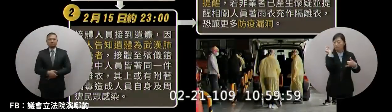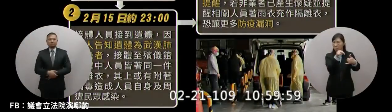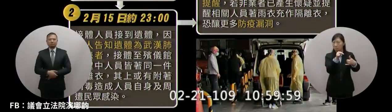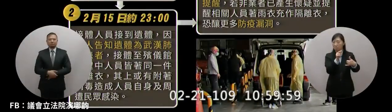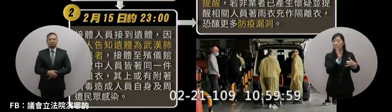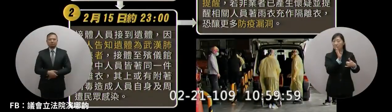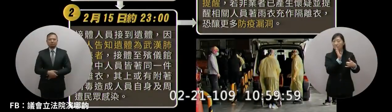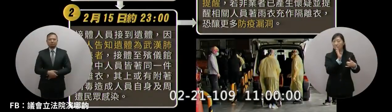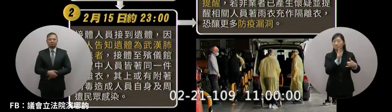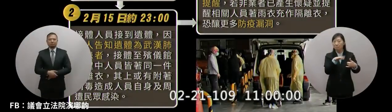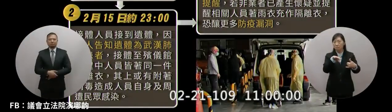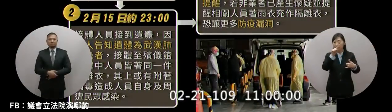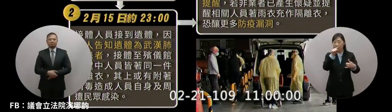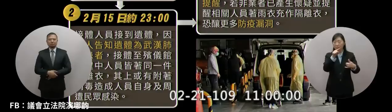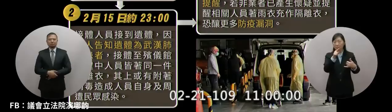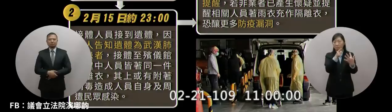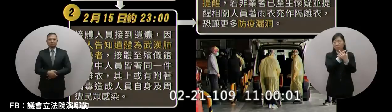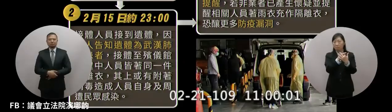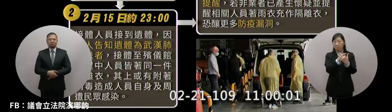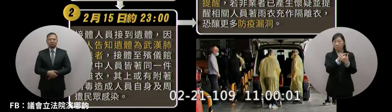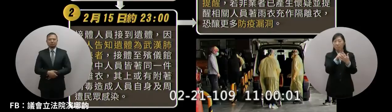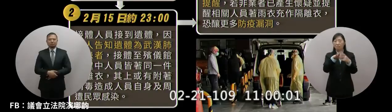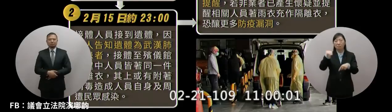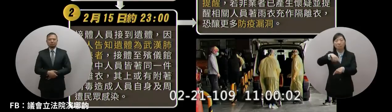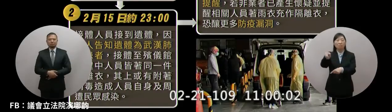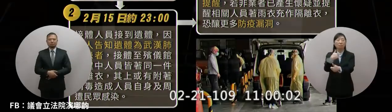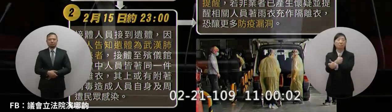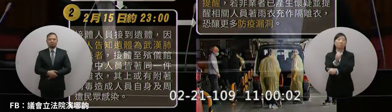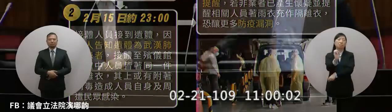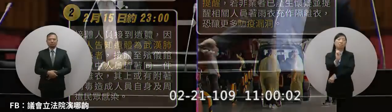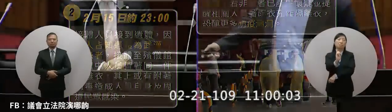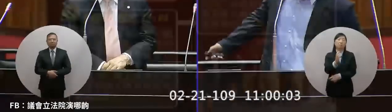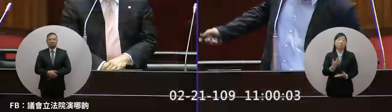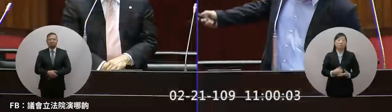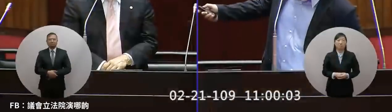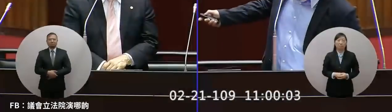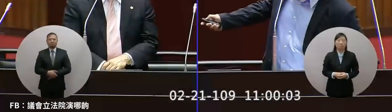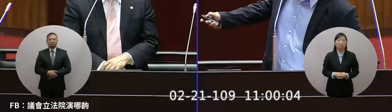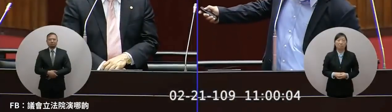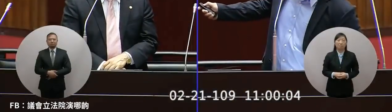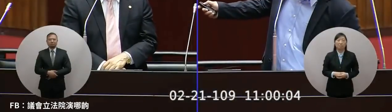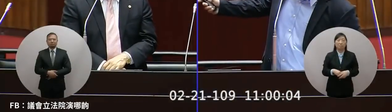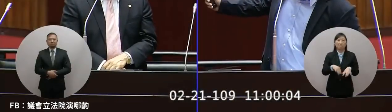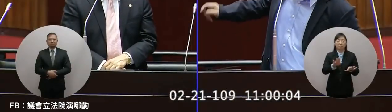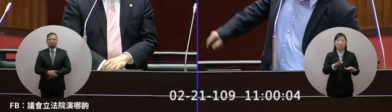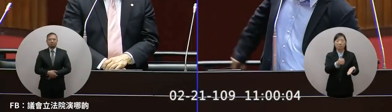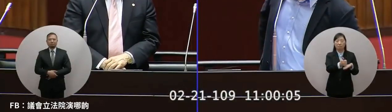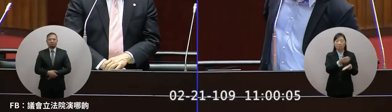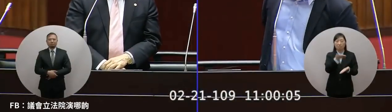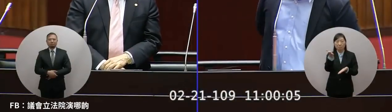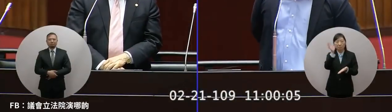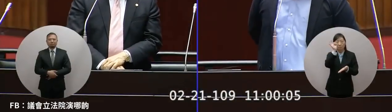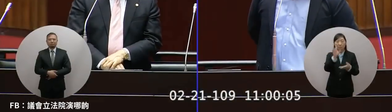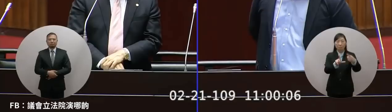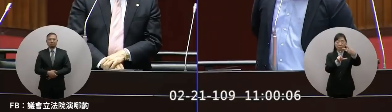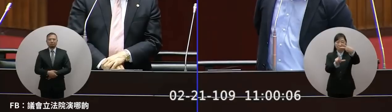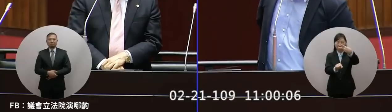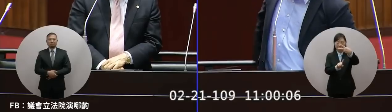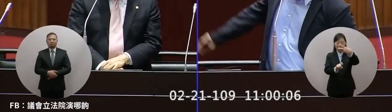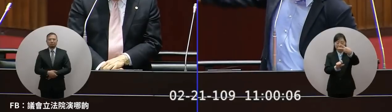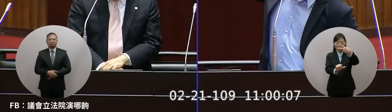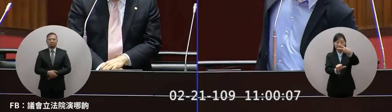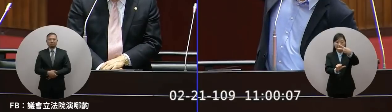吼，那圣公大概嘛较无经验啦，吼，那你可以院长可以看一下，吼，他在2月15号的时